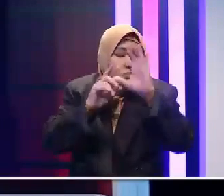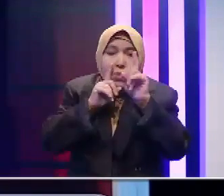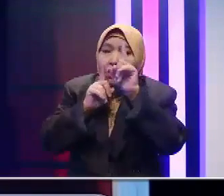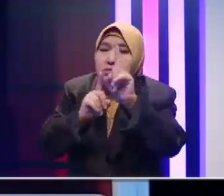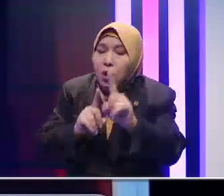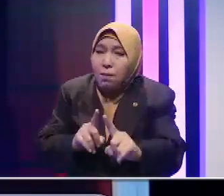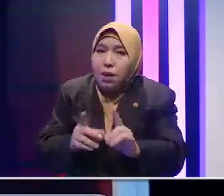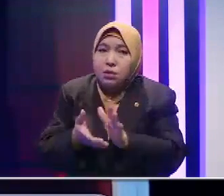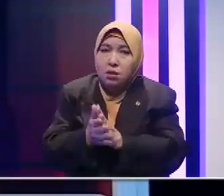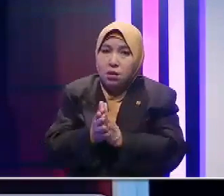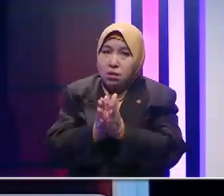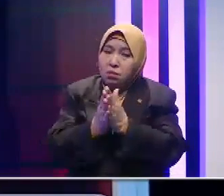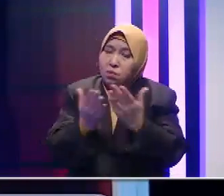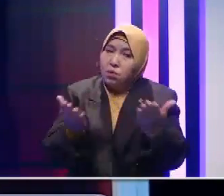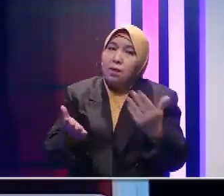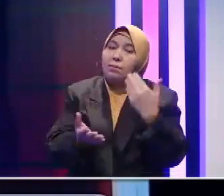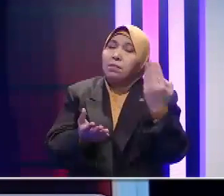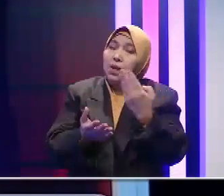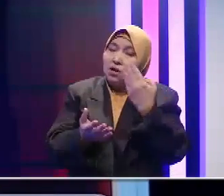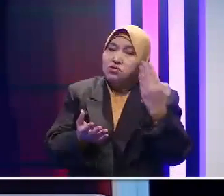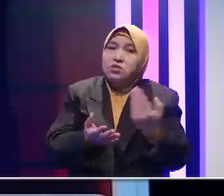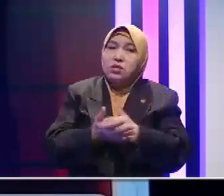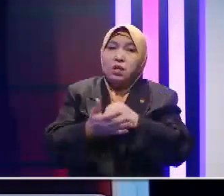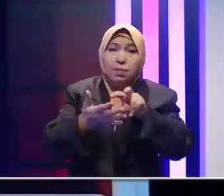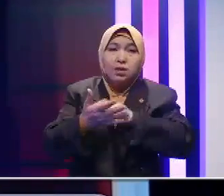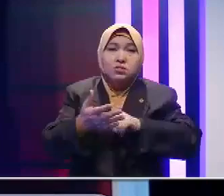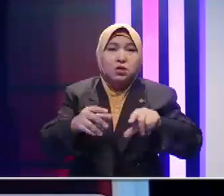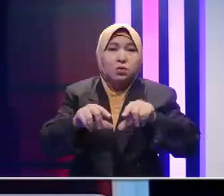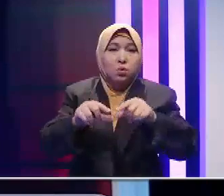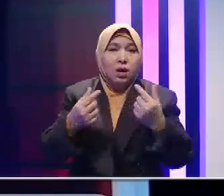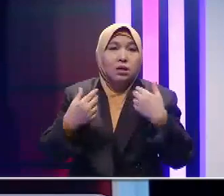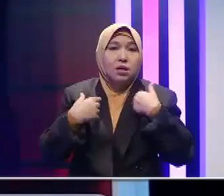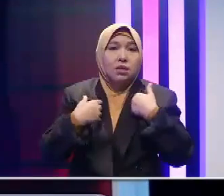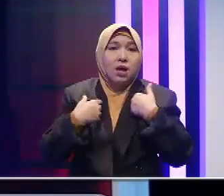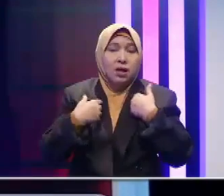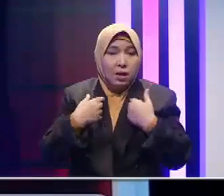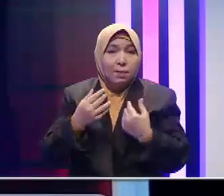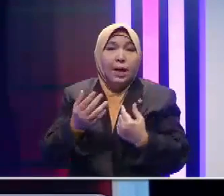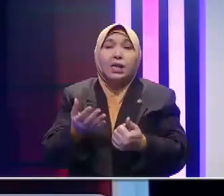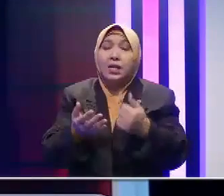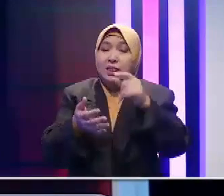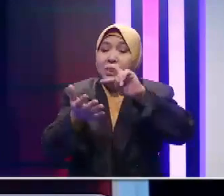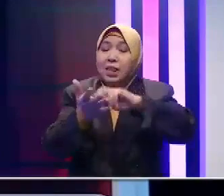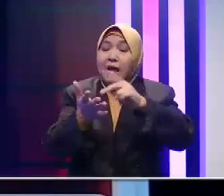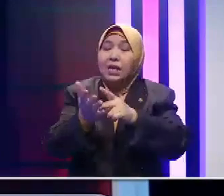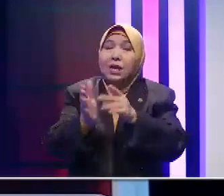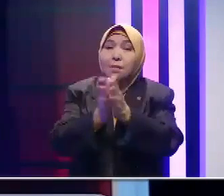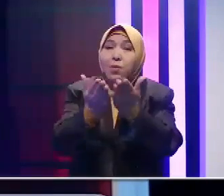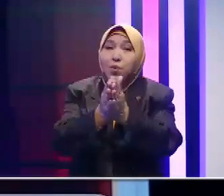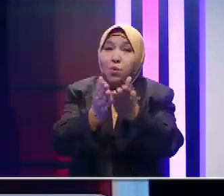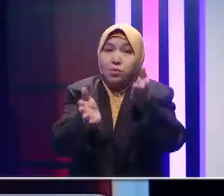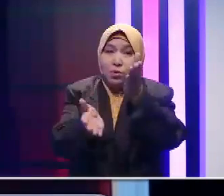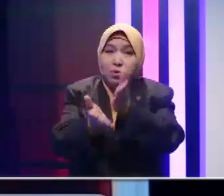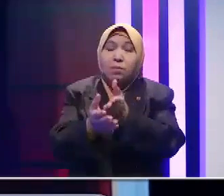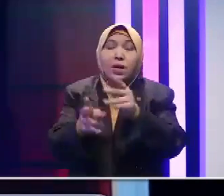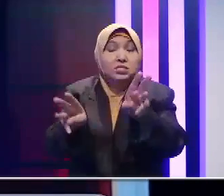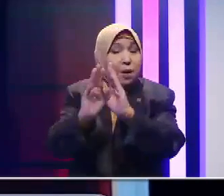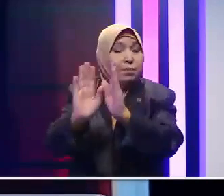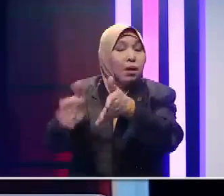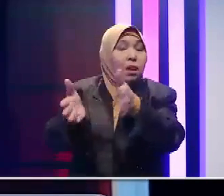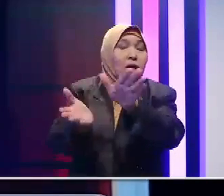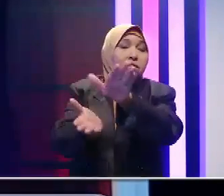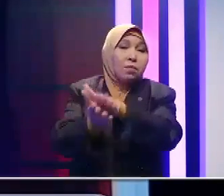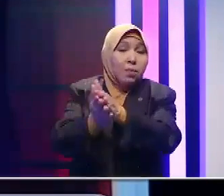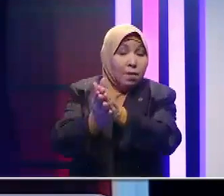dan saya buka kan. Biasa kita baca Quran, kita kan ada penanda buku. Saya tutup buku Quran tu macam tu dan